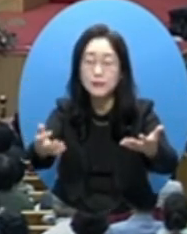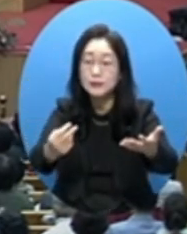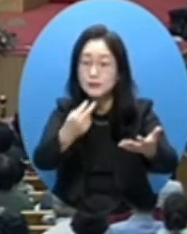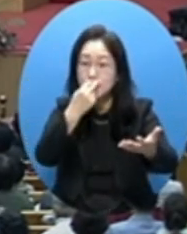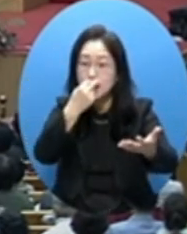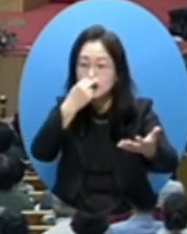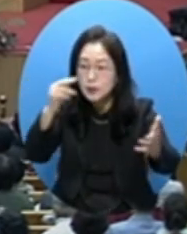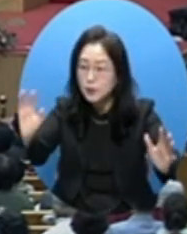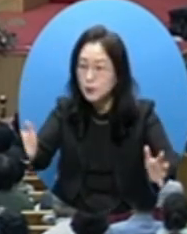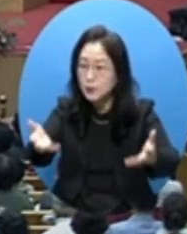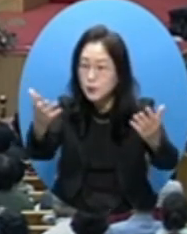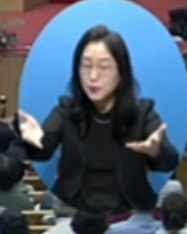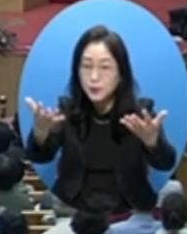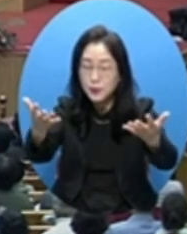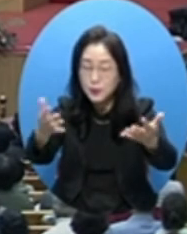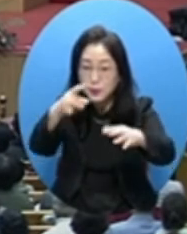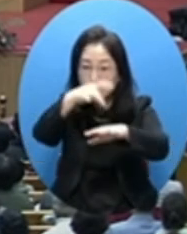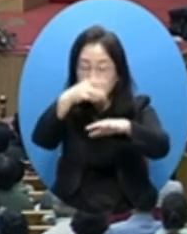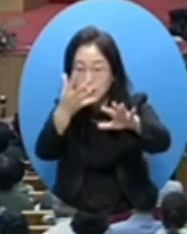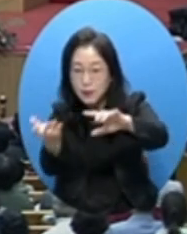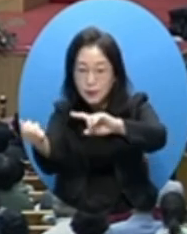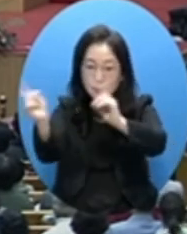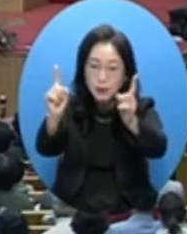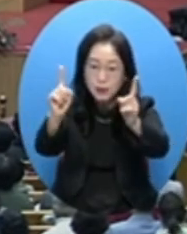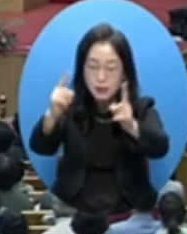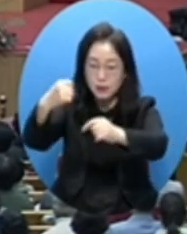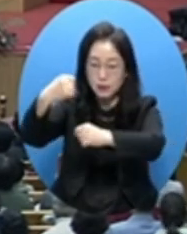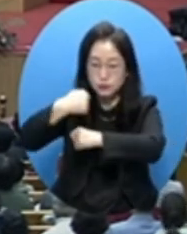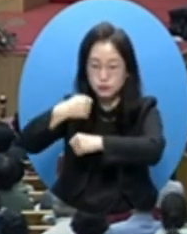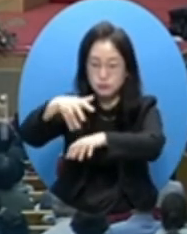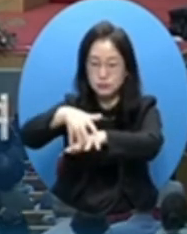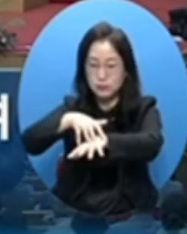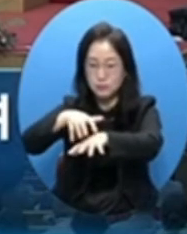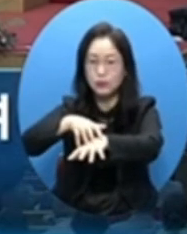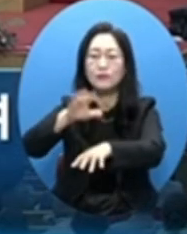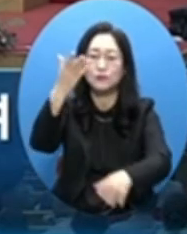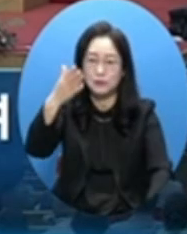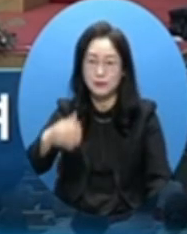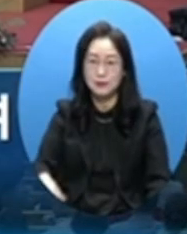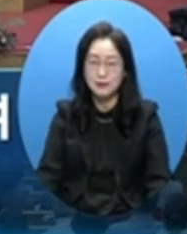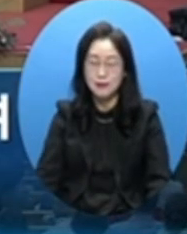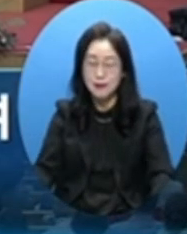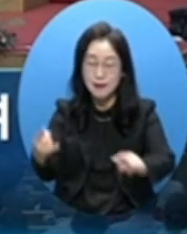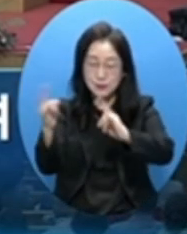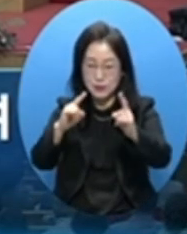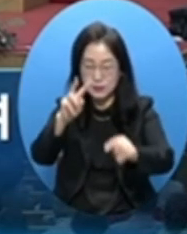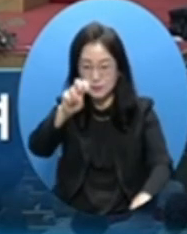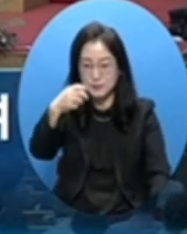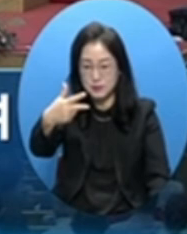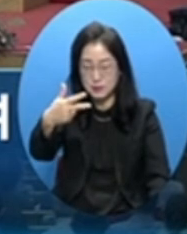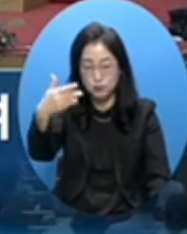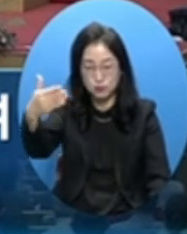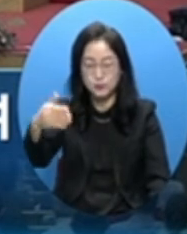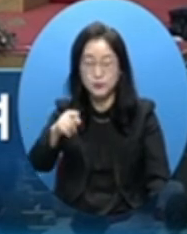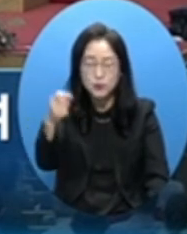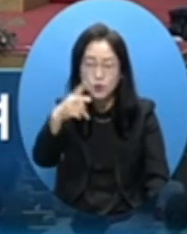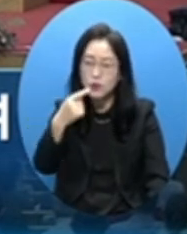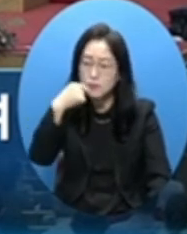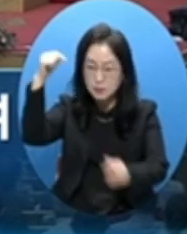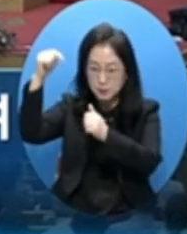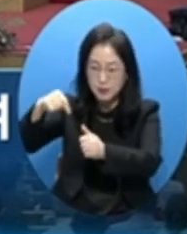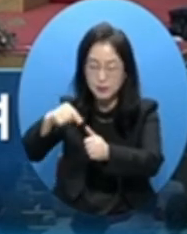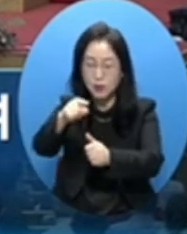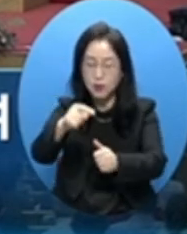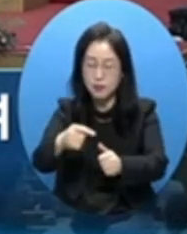생기가 불어서 저들이 모두 살아나고 큰 군대가 되었습니다 에스겔 3장 9절 시절입니다 또 내게 이르시되 인자야 너는 생계를